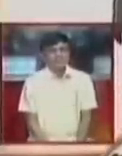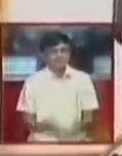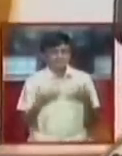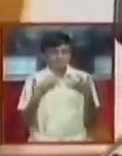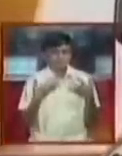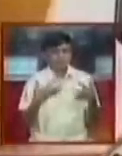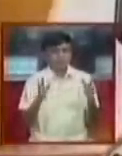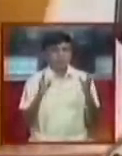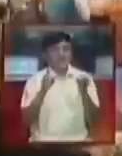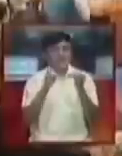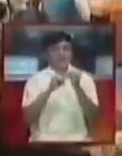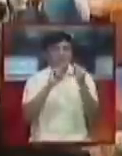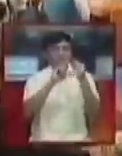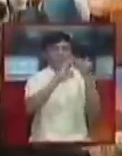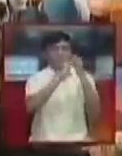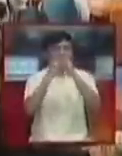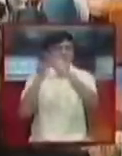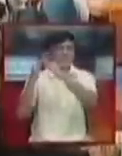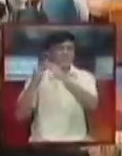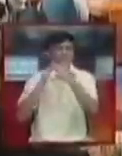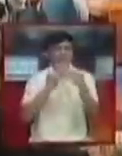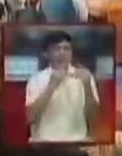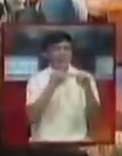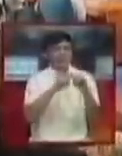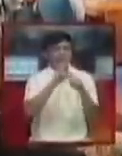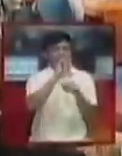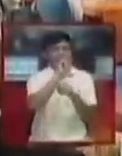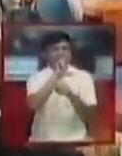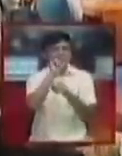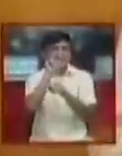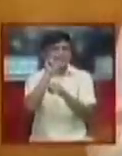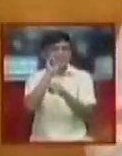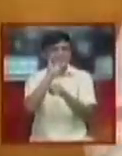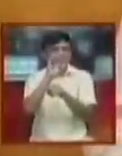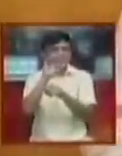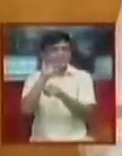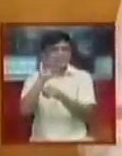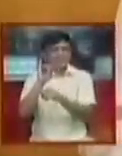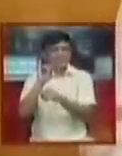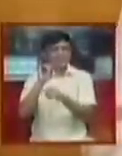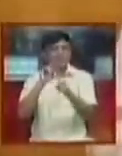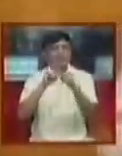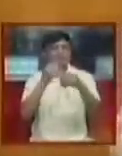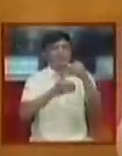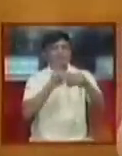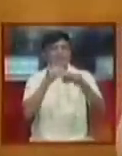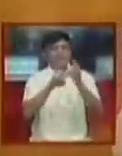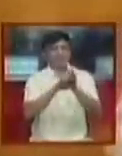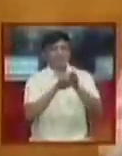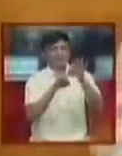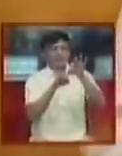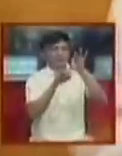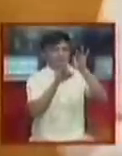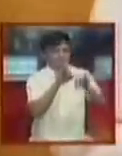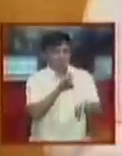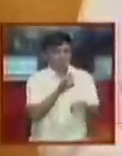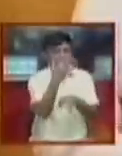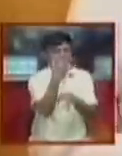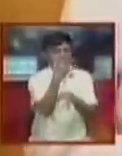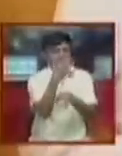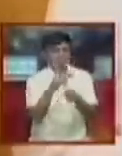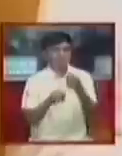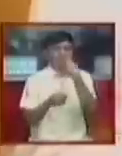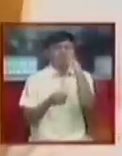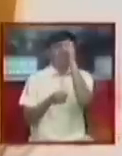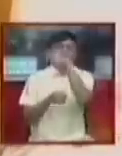Nakapalo po rito ang mga komunidad na nasa ilalim ng National Convergence Initiative. Ang proseso, pagkatanim ng puno, makikipag-ugnayan